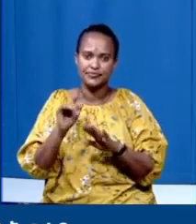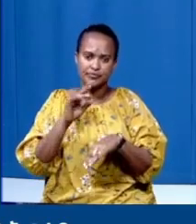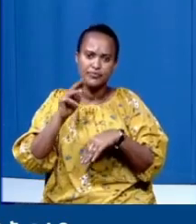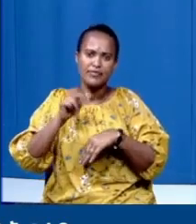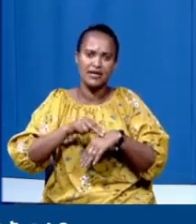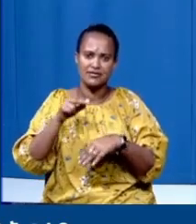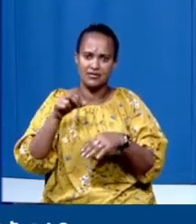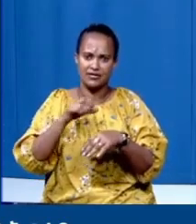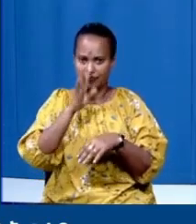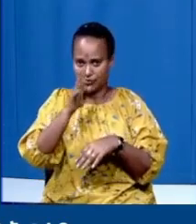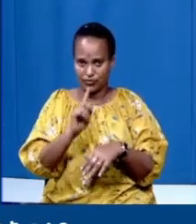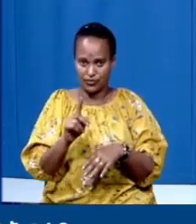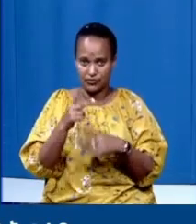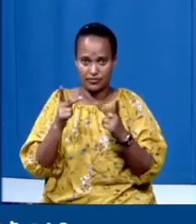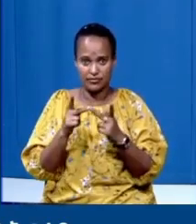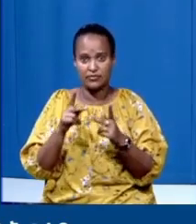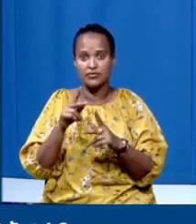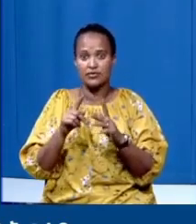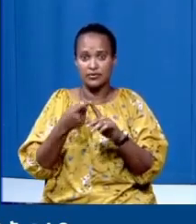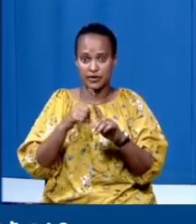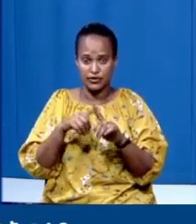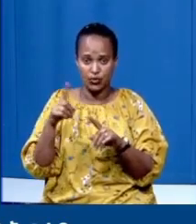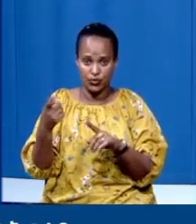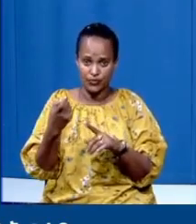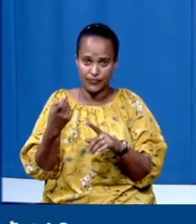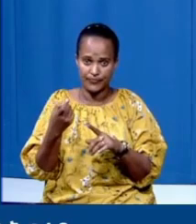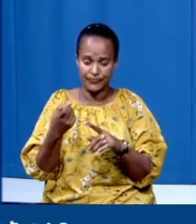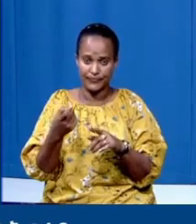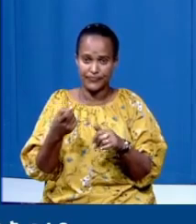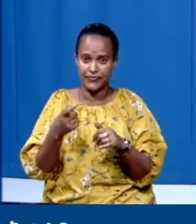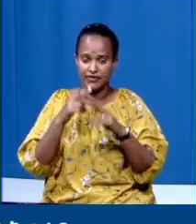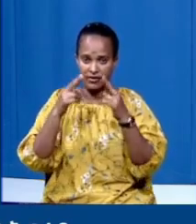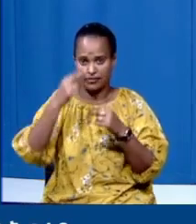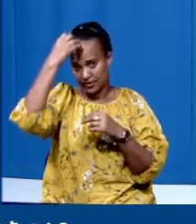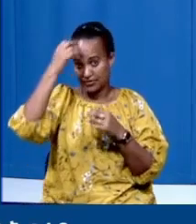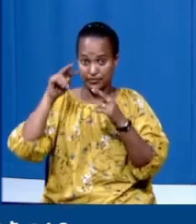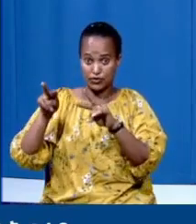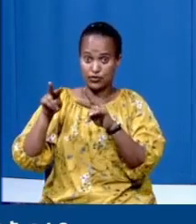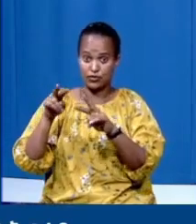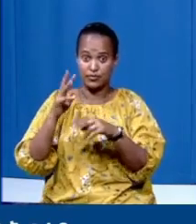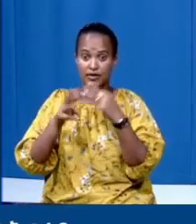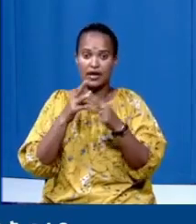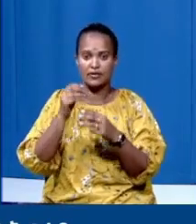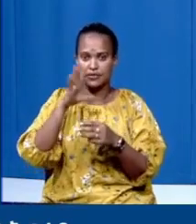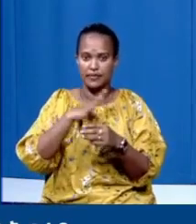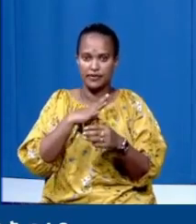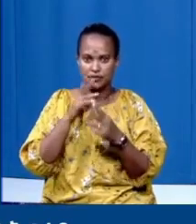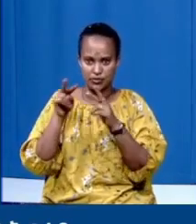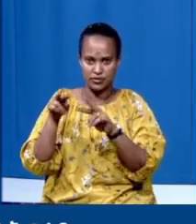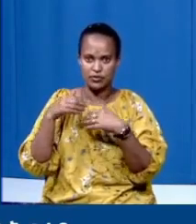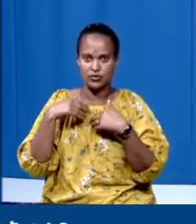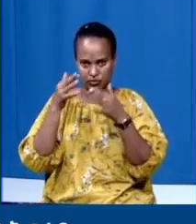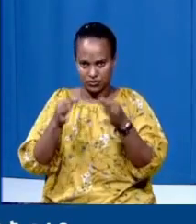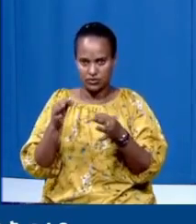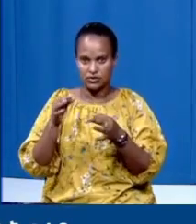ለዚ ህዝቢ ናመረቦት ክምለስ ከም ህዝቢ ክነብር እንተኮይኑ ፌደራል መንግስትን ምክርቶም ኒዕለ መሰትን ሓፂር ቁርፅ ዘለ